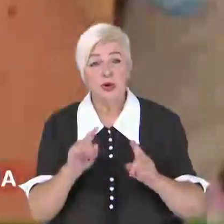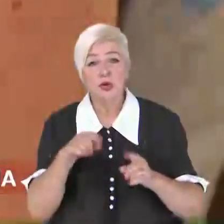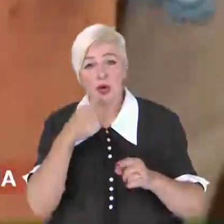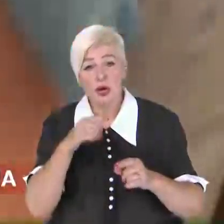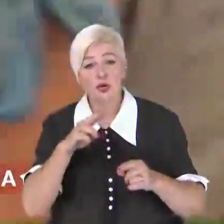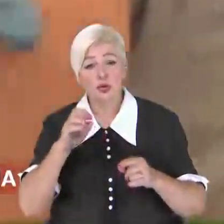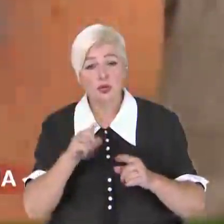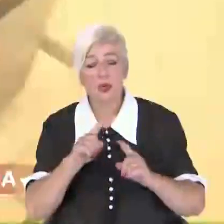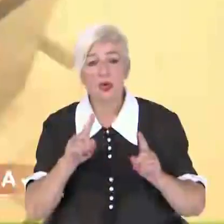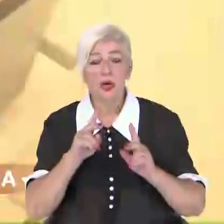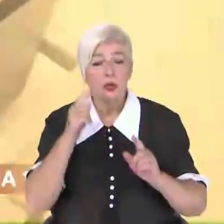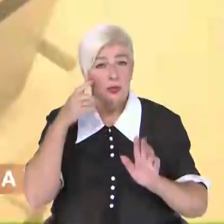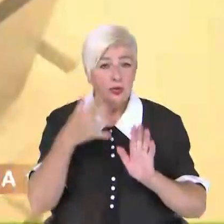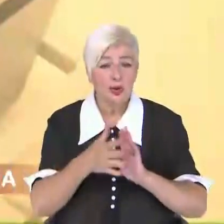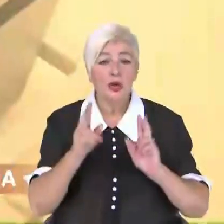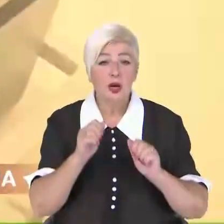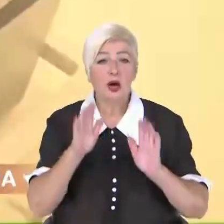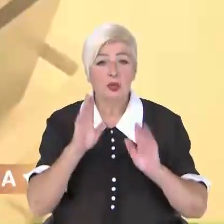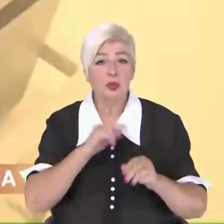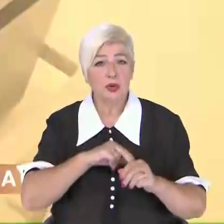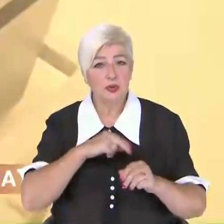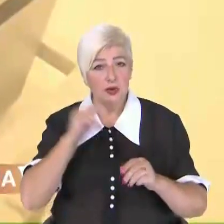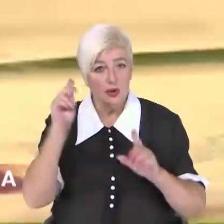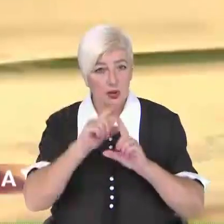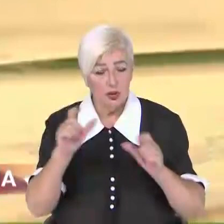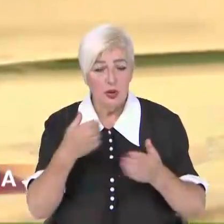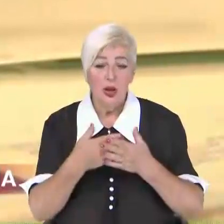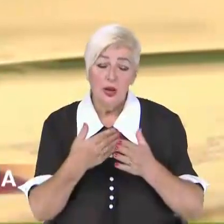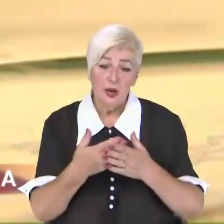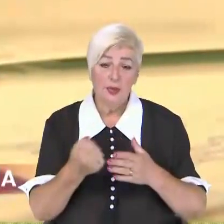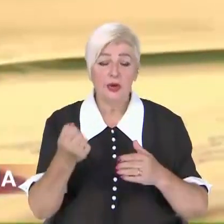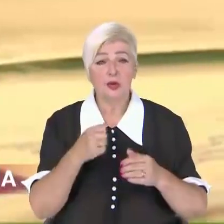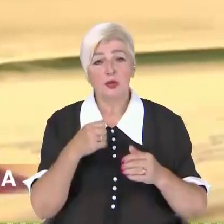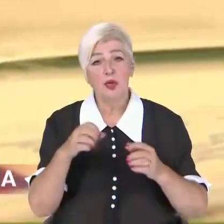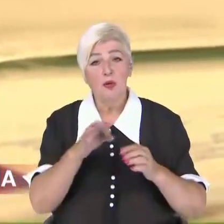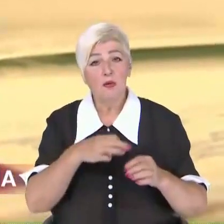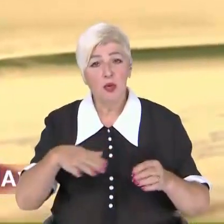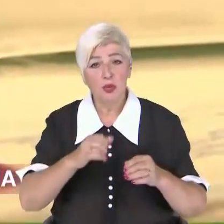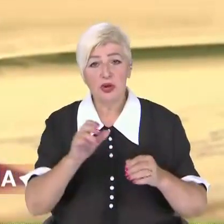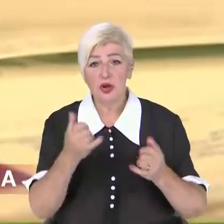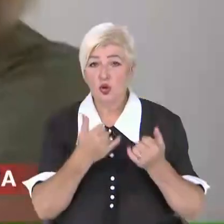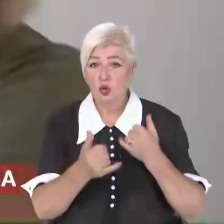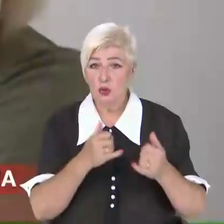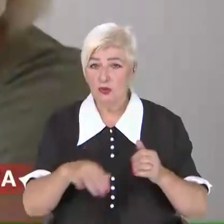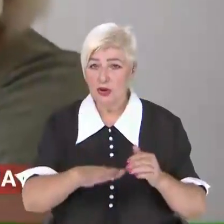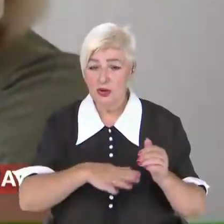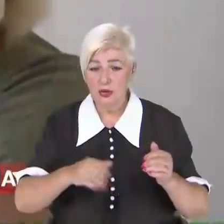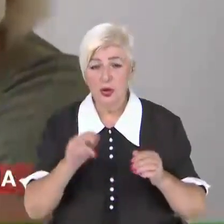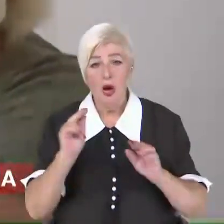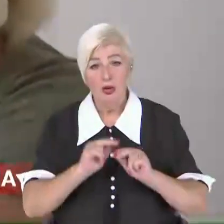надалі працюватимуть навчальні заклади. Якщо ж, наприклад, в області жовта зона, школярі ходитимуть на уроки тільки